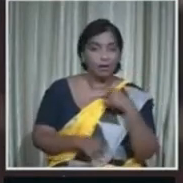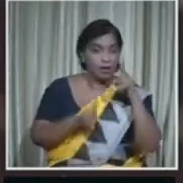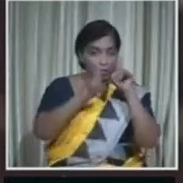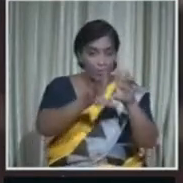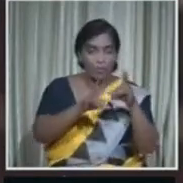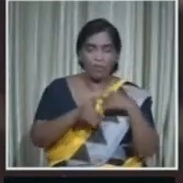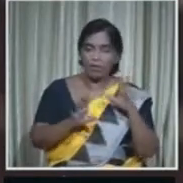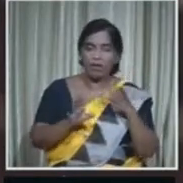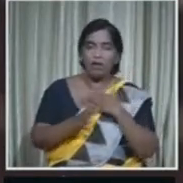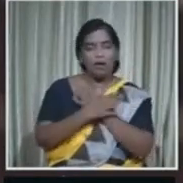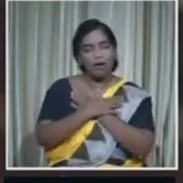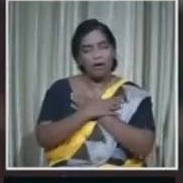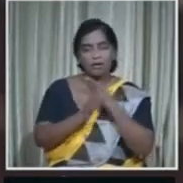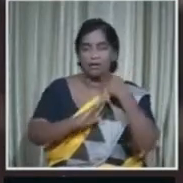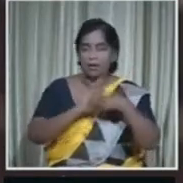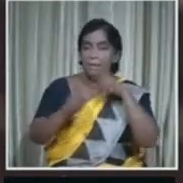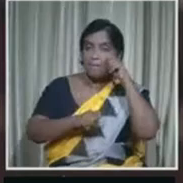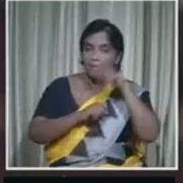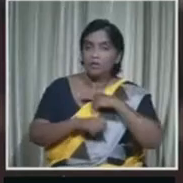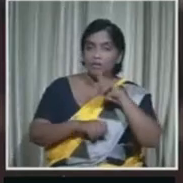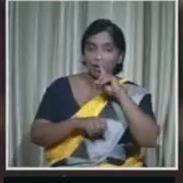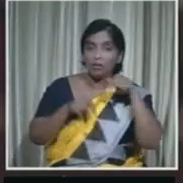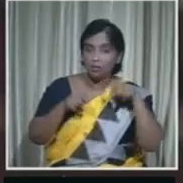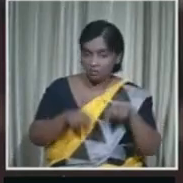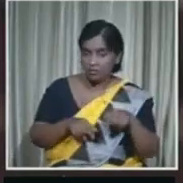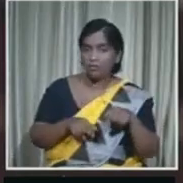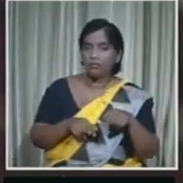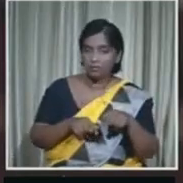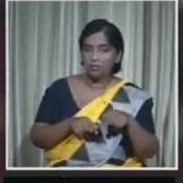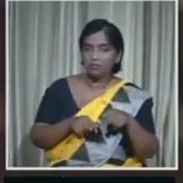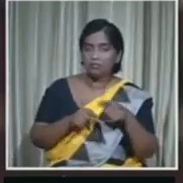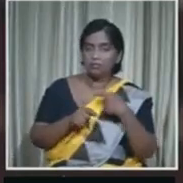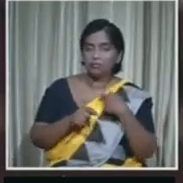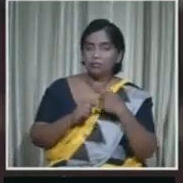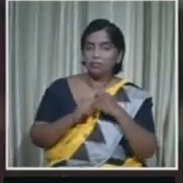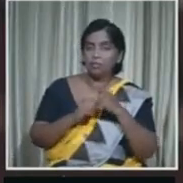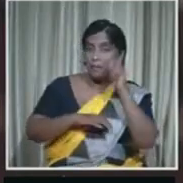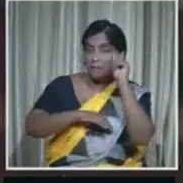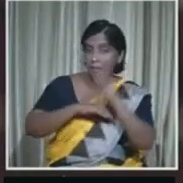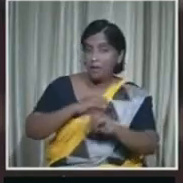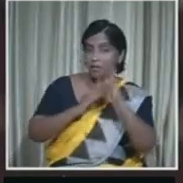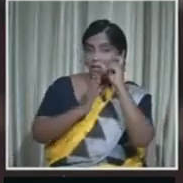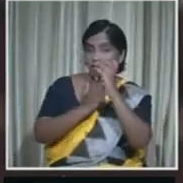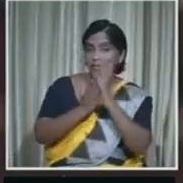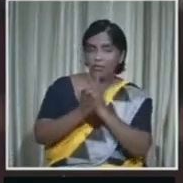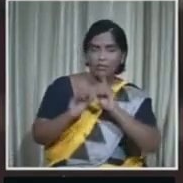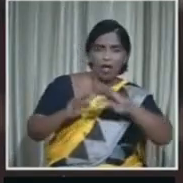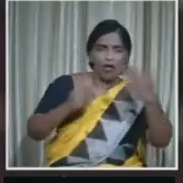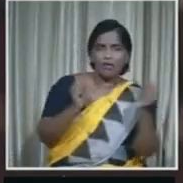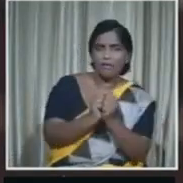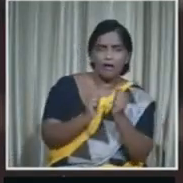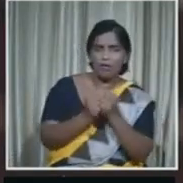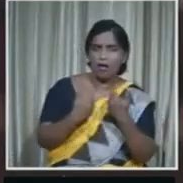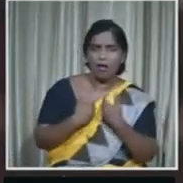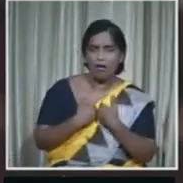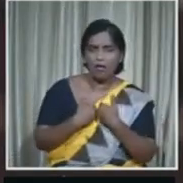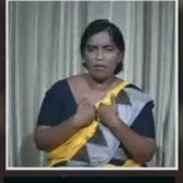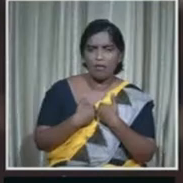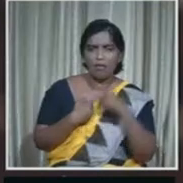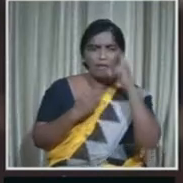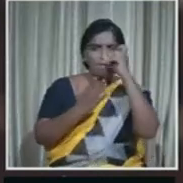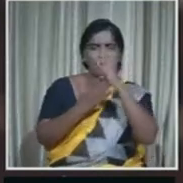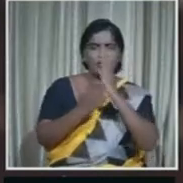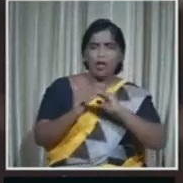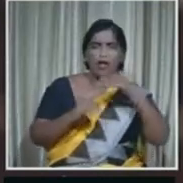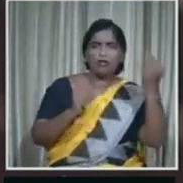ඉන්න අපි ආදරේ මේ රටේ ජනතාවට කියනවා මේ තමයි කුරුවන්තණය. විවස්ථාවෙන් පිට කොහොමද වැඩ කරන්නේ? විවස්ථාවෙන් පිට වැඩ